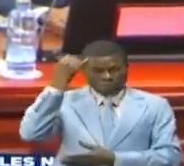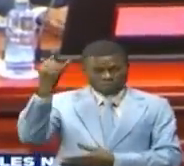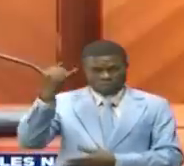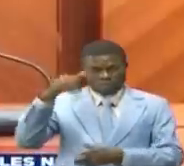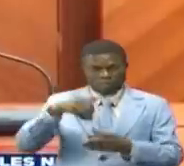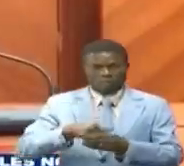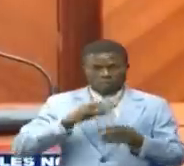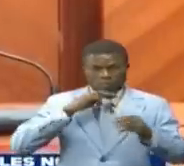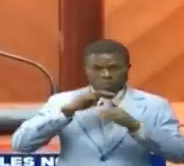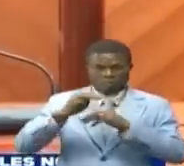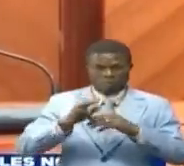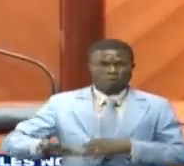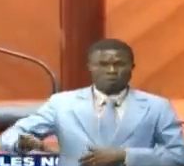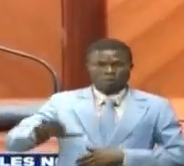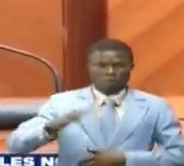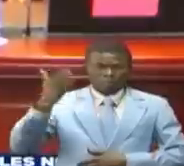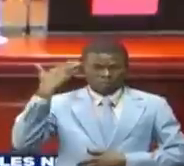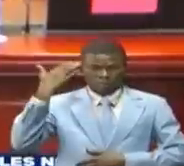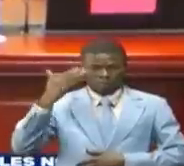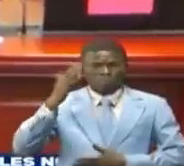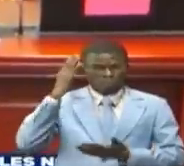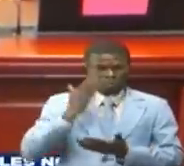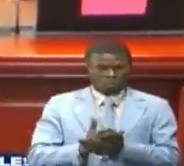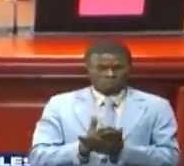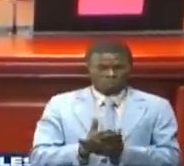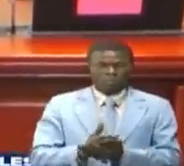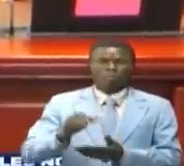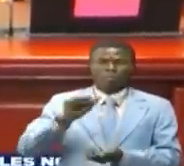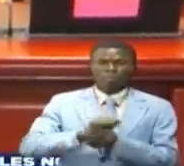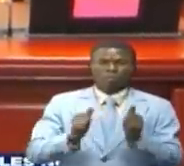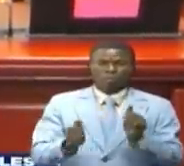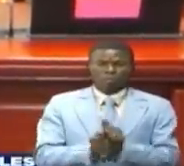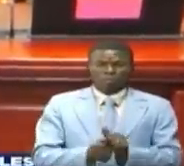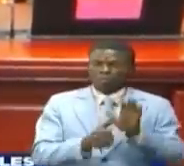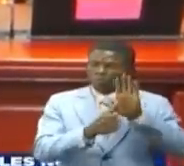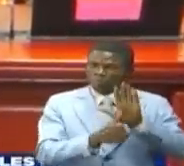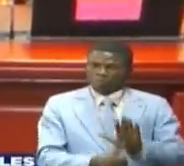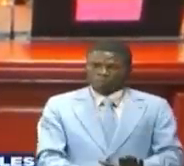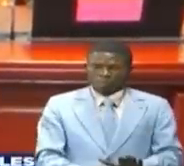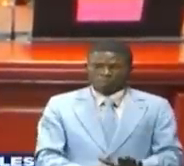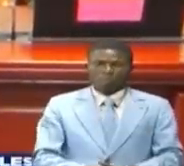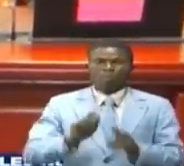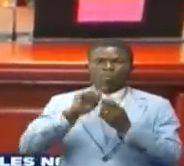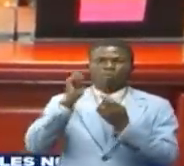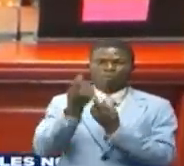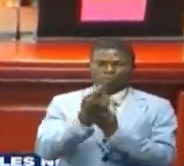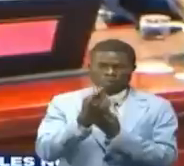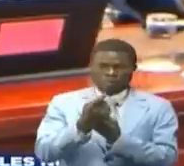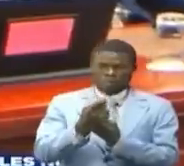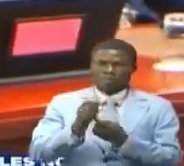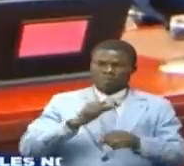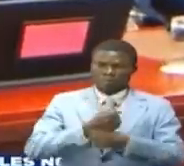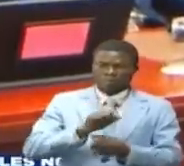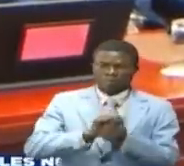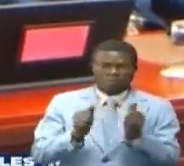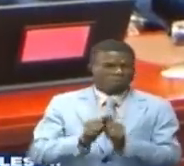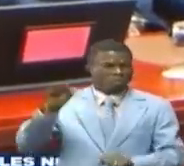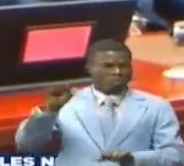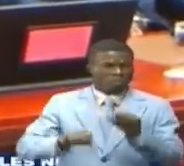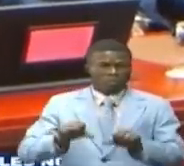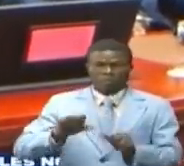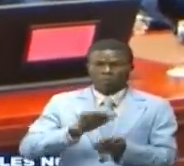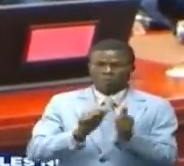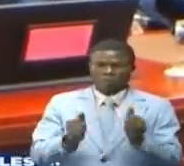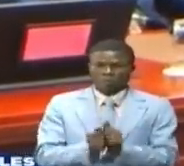son message à la nation, de bannir des fléaux, des discriminations ethniques, des stigmatisations physiques, du délit